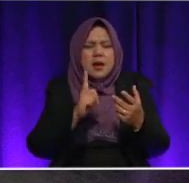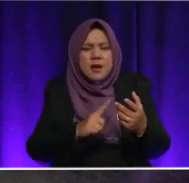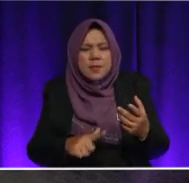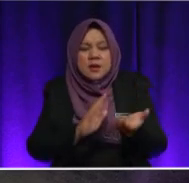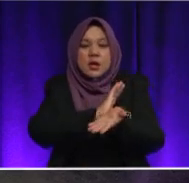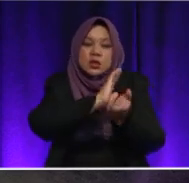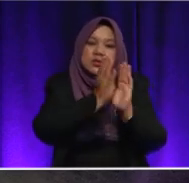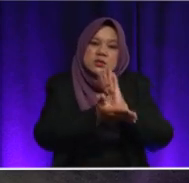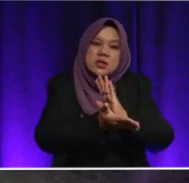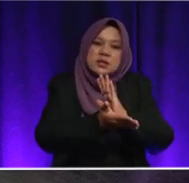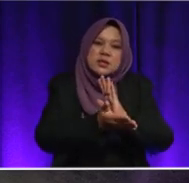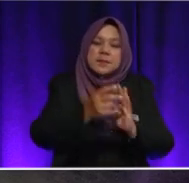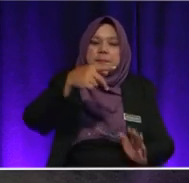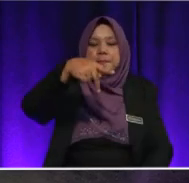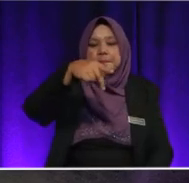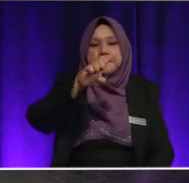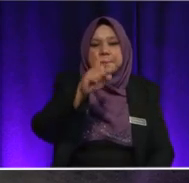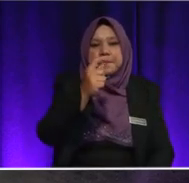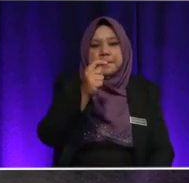anda tahu guys